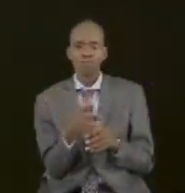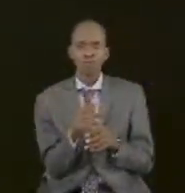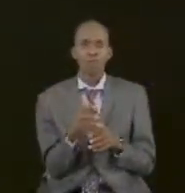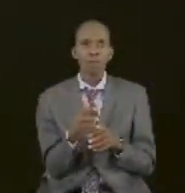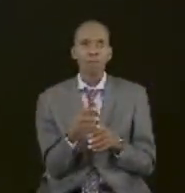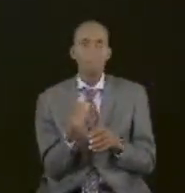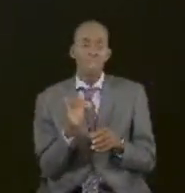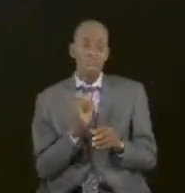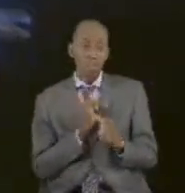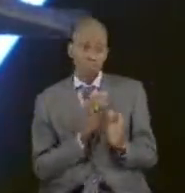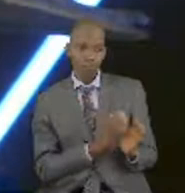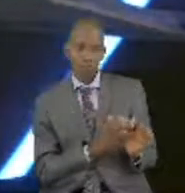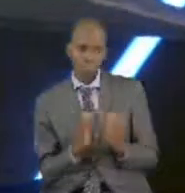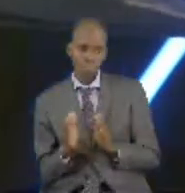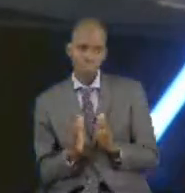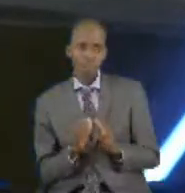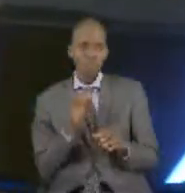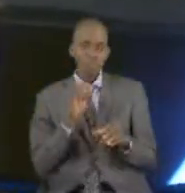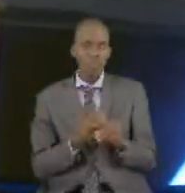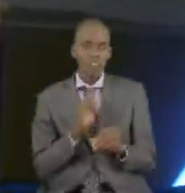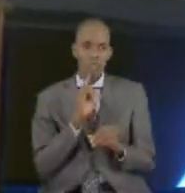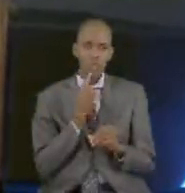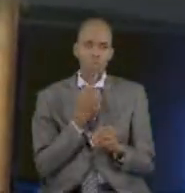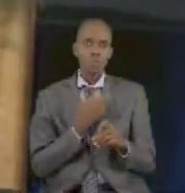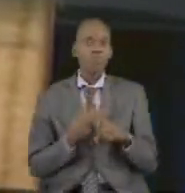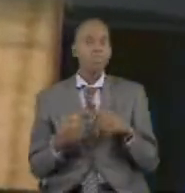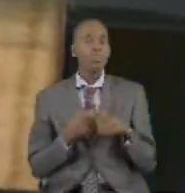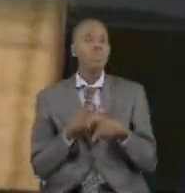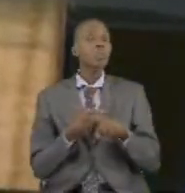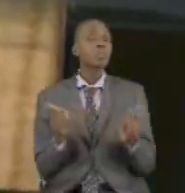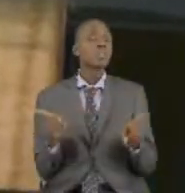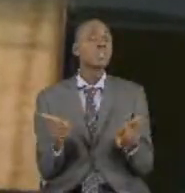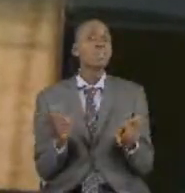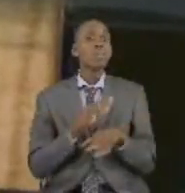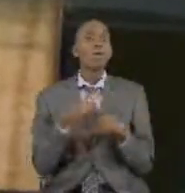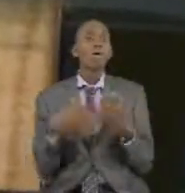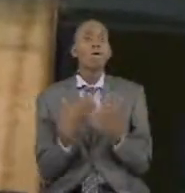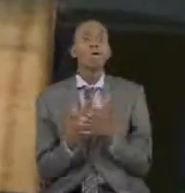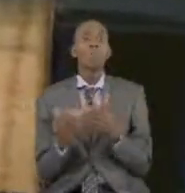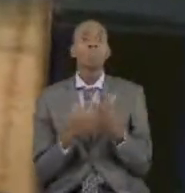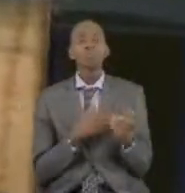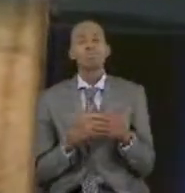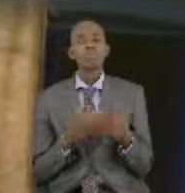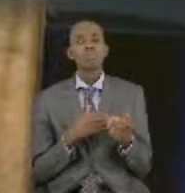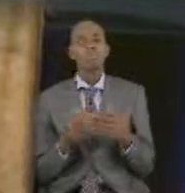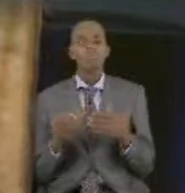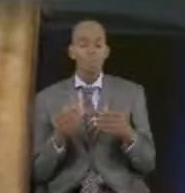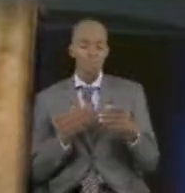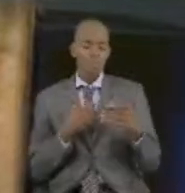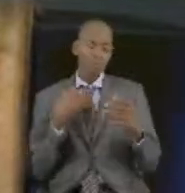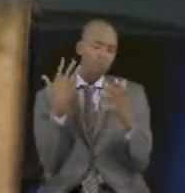à thé atterri dans la prison cela peut les pousser dans des persécutions sérieuse mais tout de même en tout le même